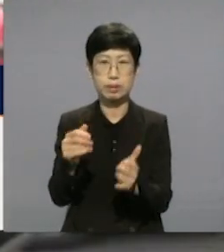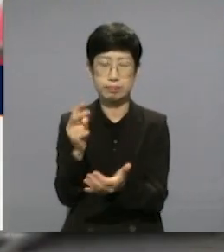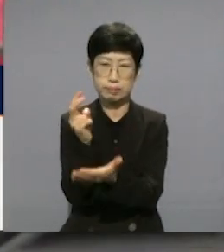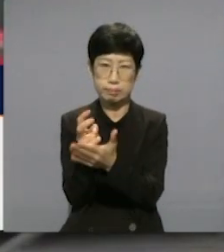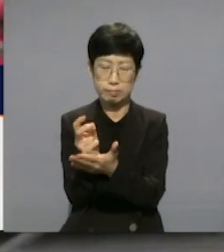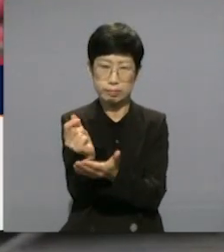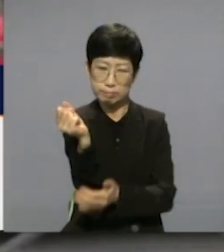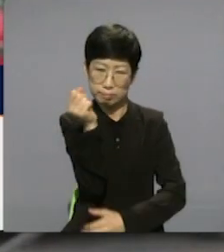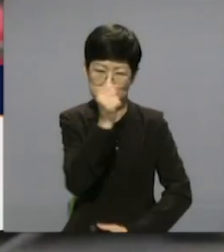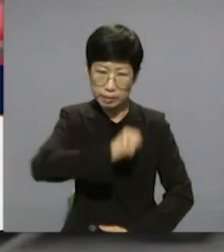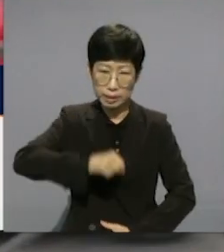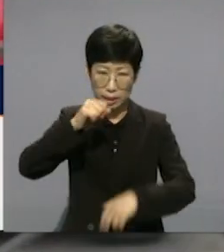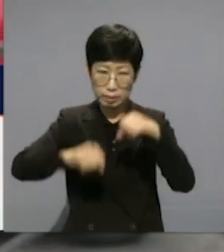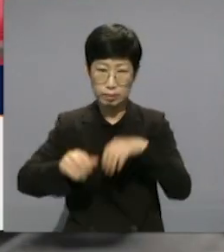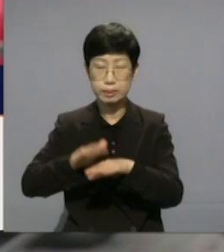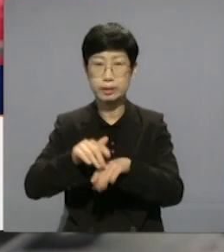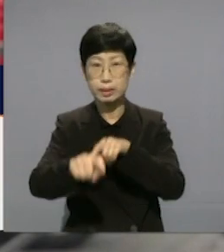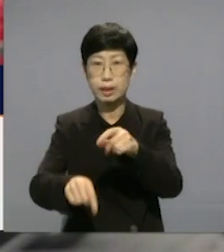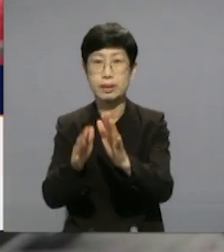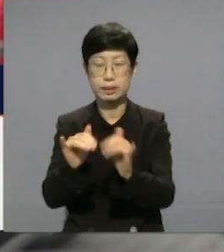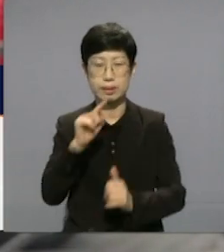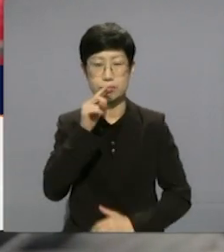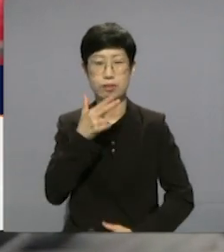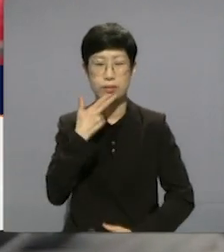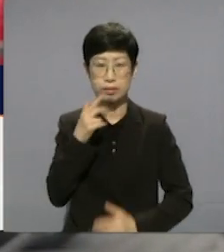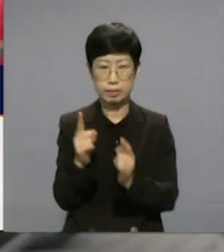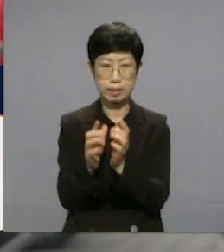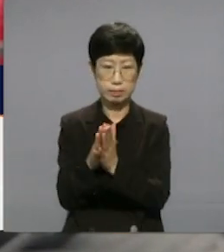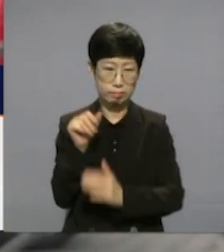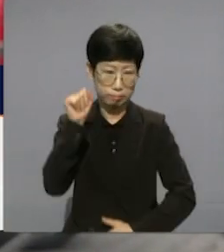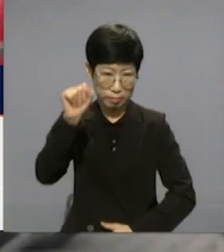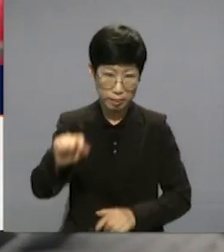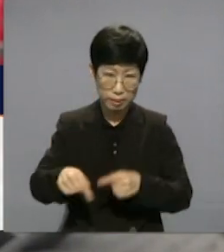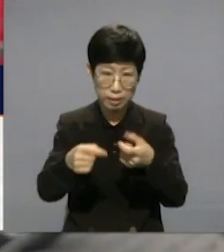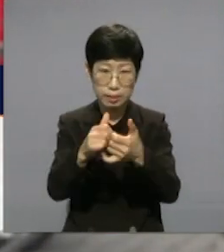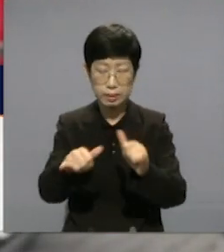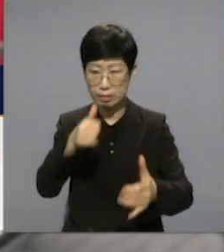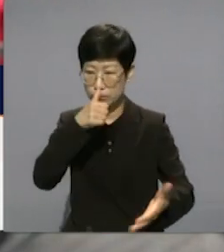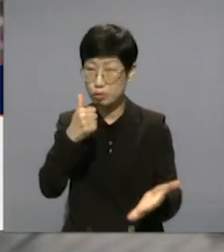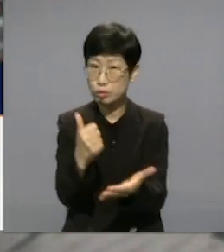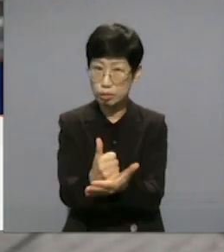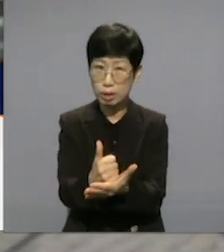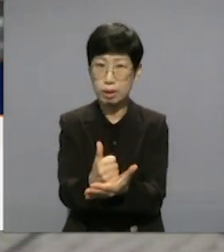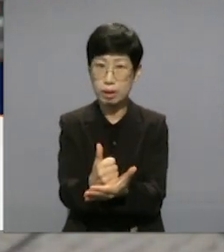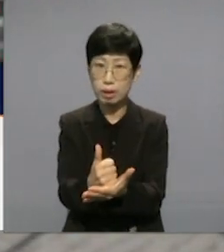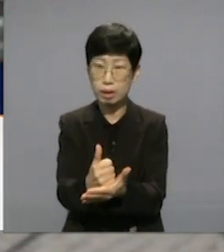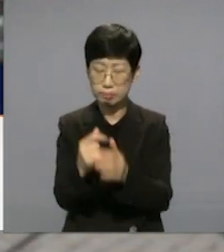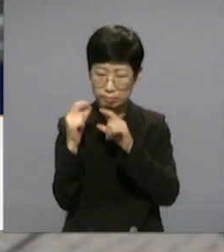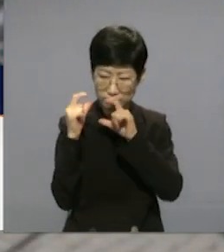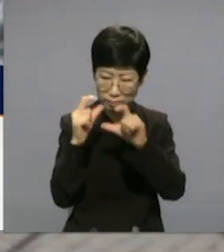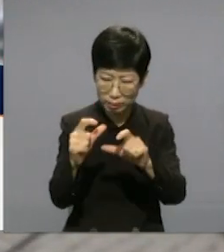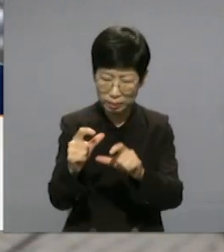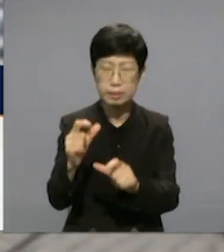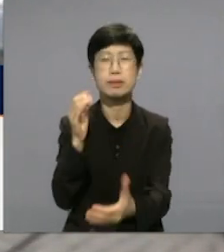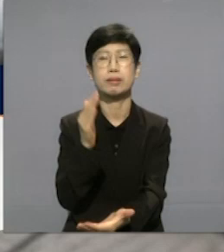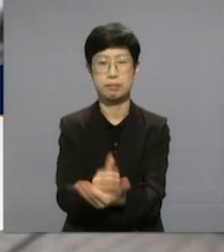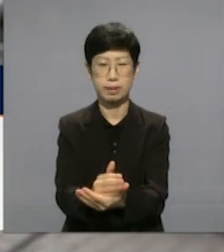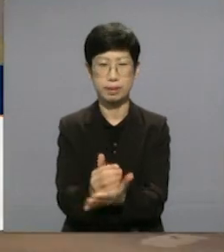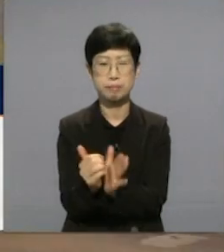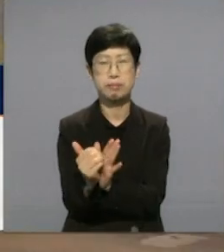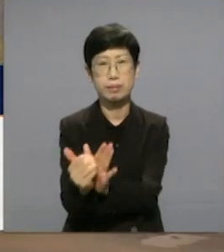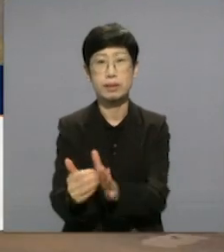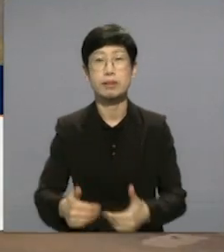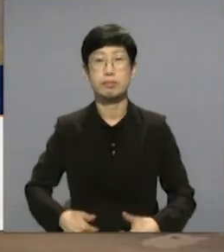protesta e di chi manifesta il proprio dissenso, anche di coloro che lo fanno attraverso l'azione pacifica della disobbedienza